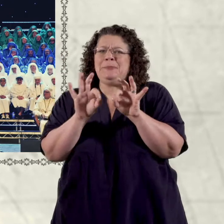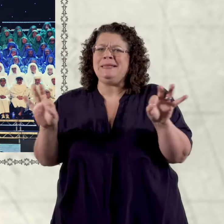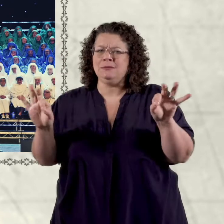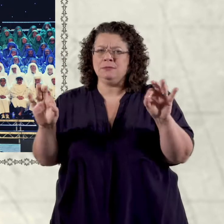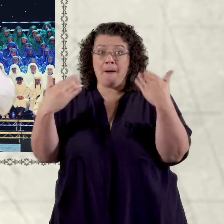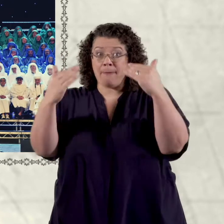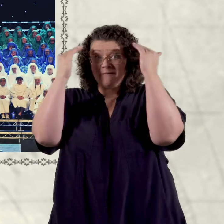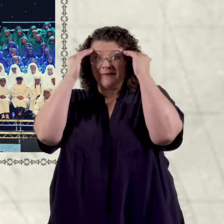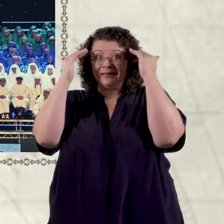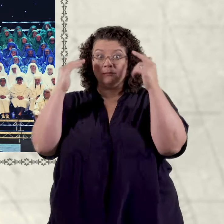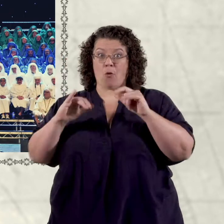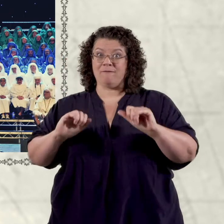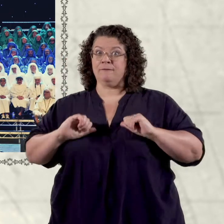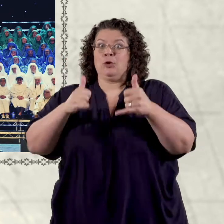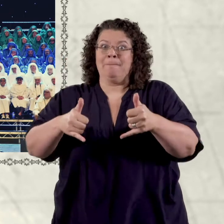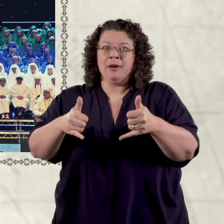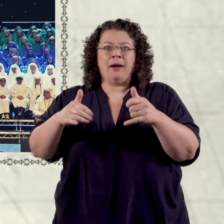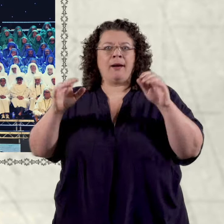archdderwydd